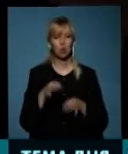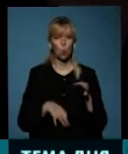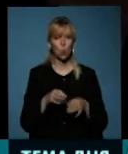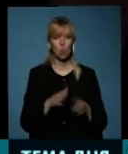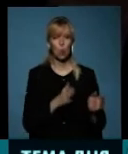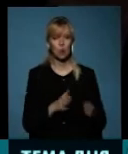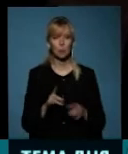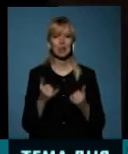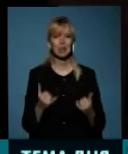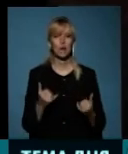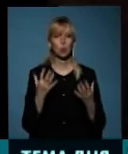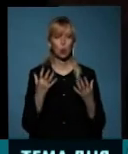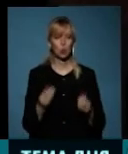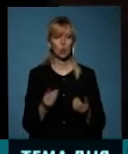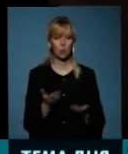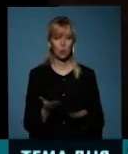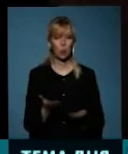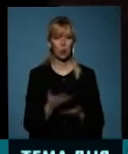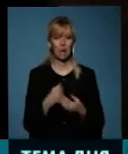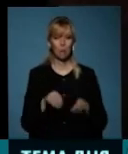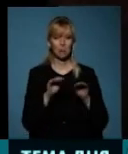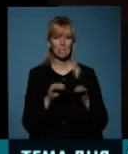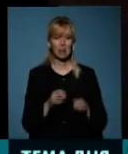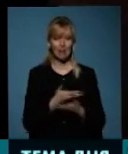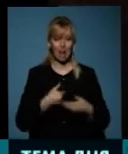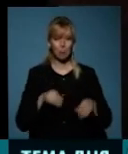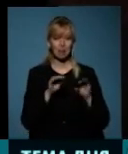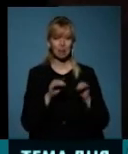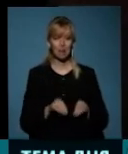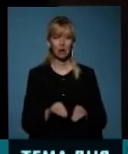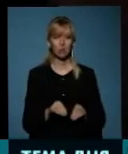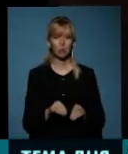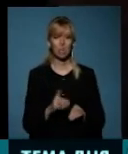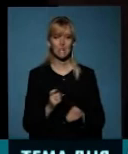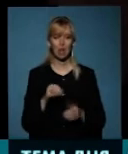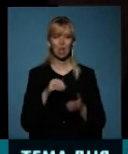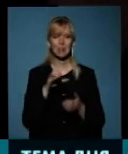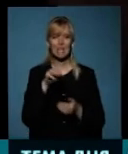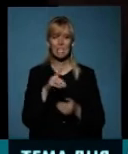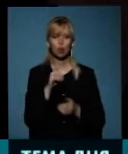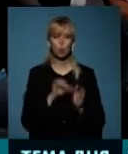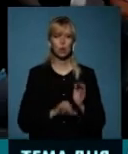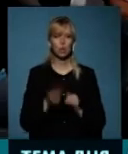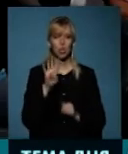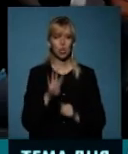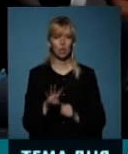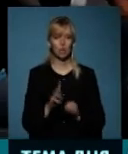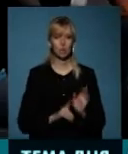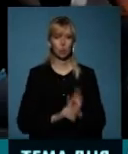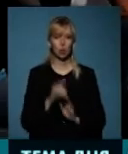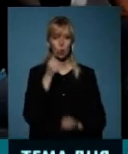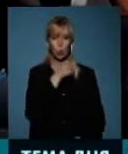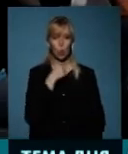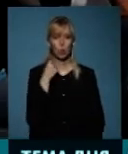системи. На сьогоднішній день от нами складено за статтею 164 з початку